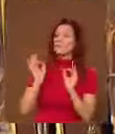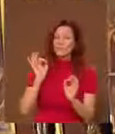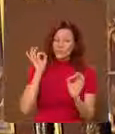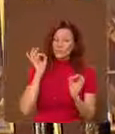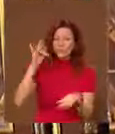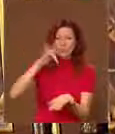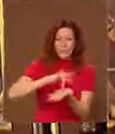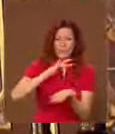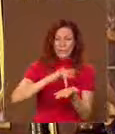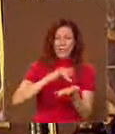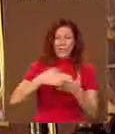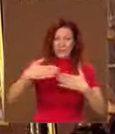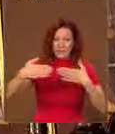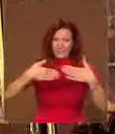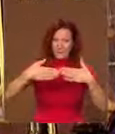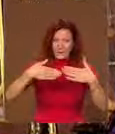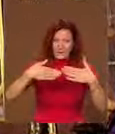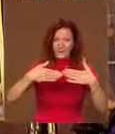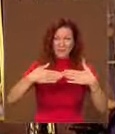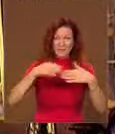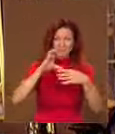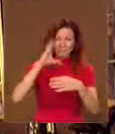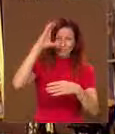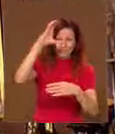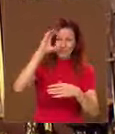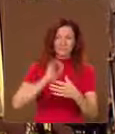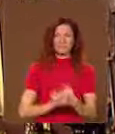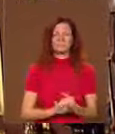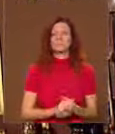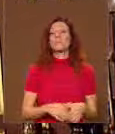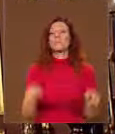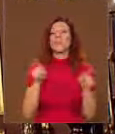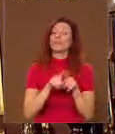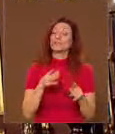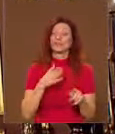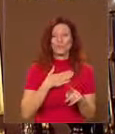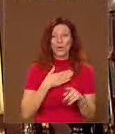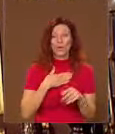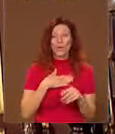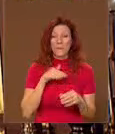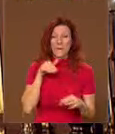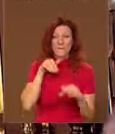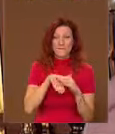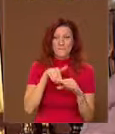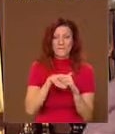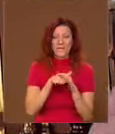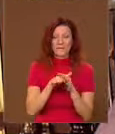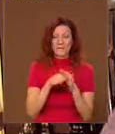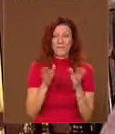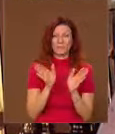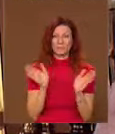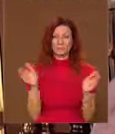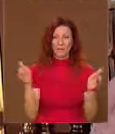украсата на православния храм. А също така и в апсидата на Светия Олтар много често